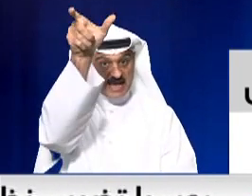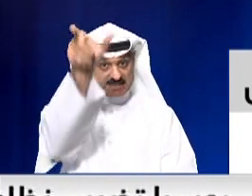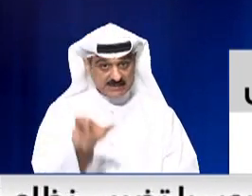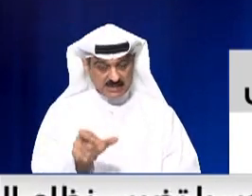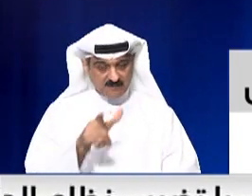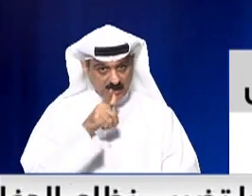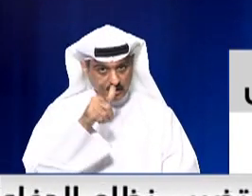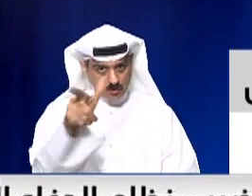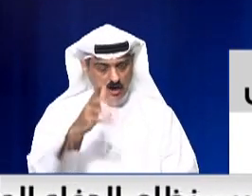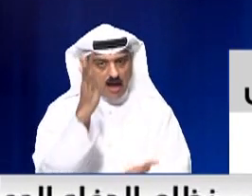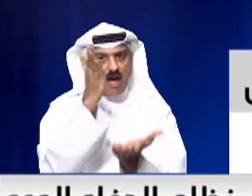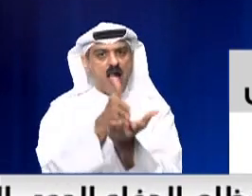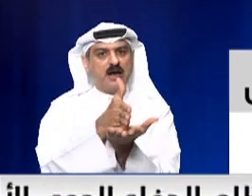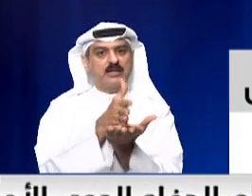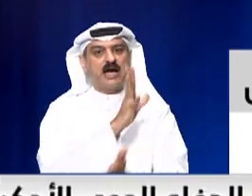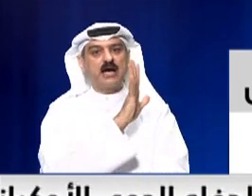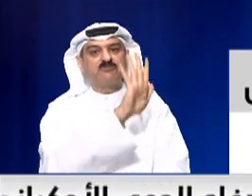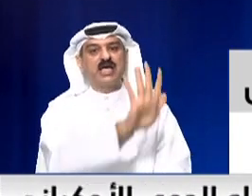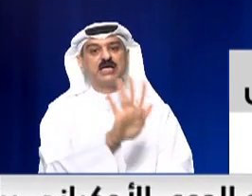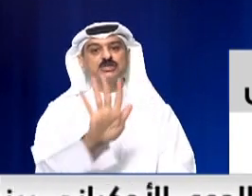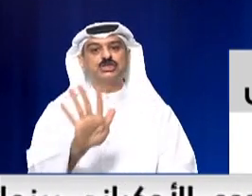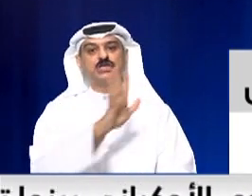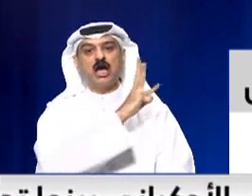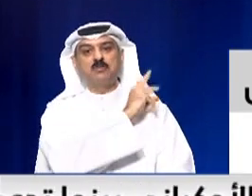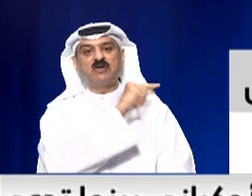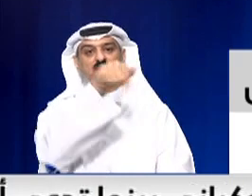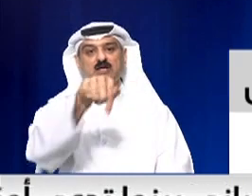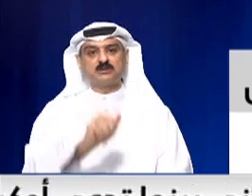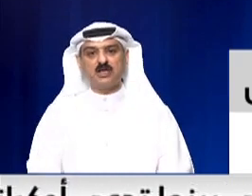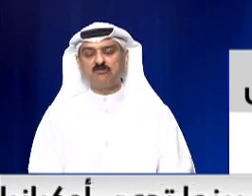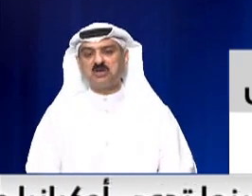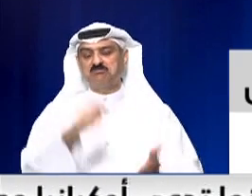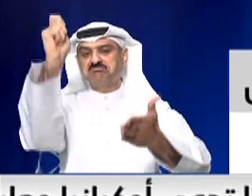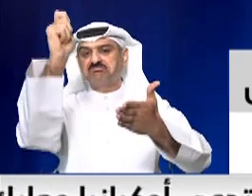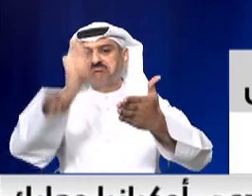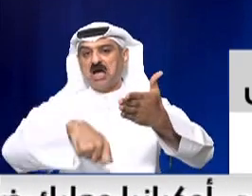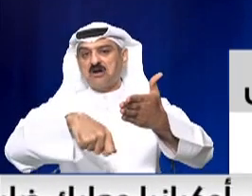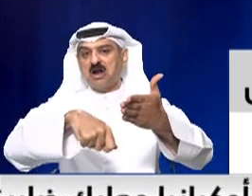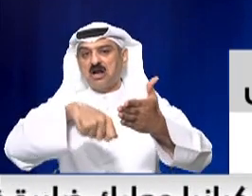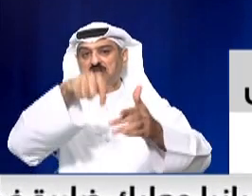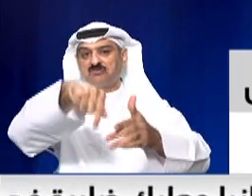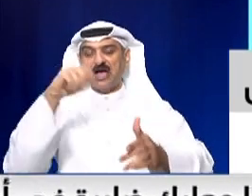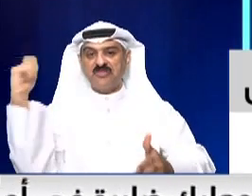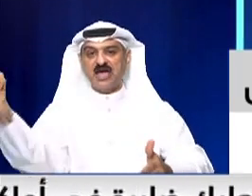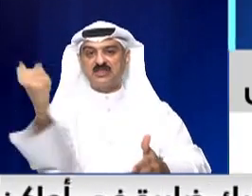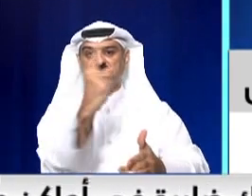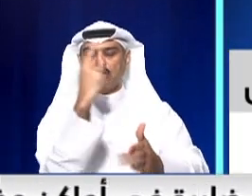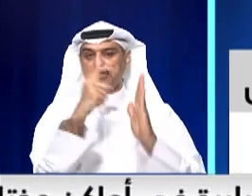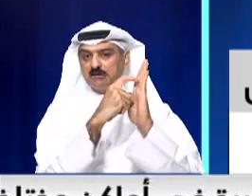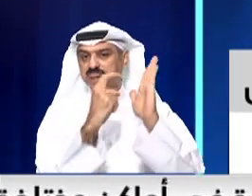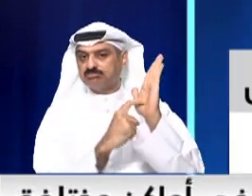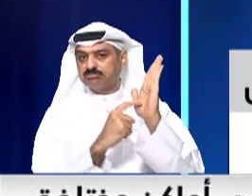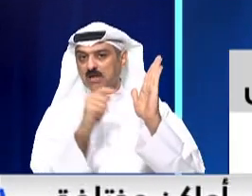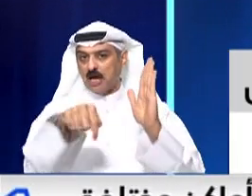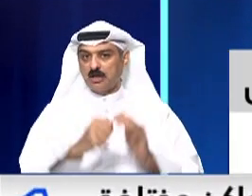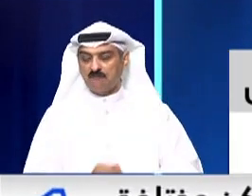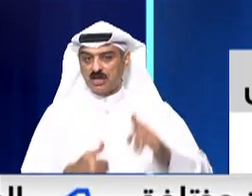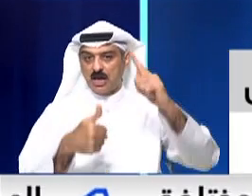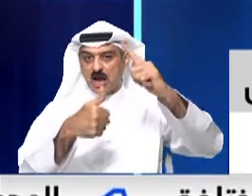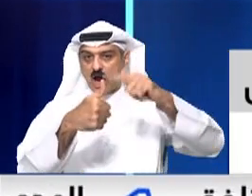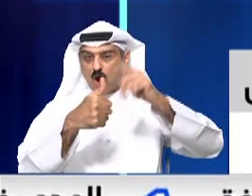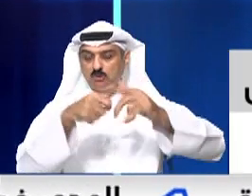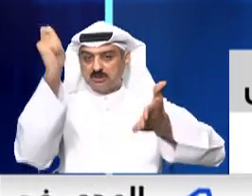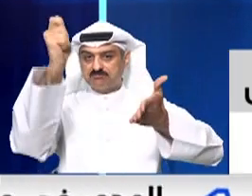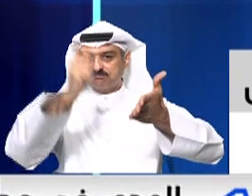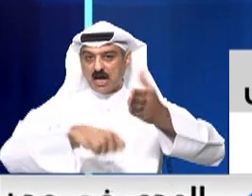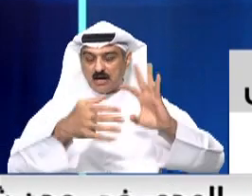الحق للشعب الفلسطيني ياتي طبقا لقرارات الشرعيه الدوليه لاسيما قرار الجمعيه